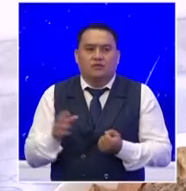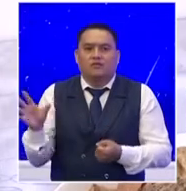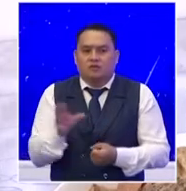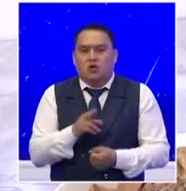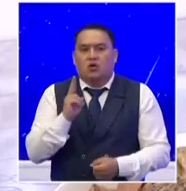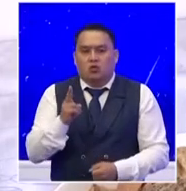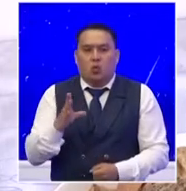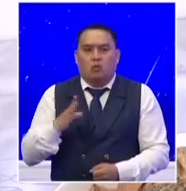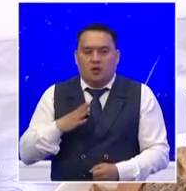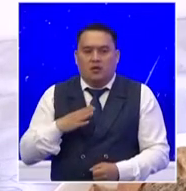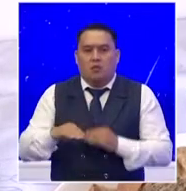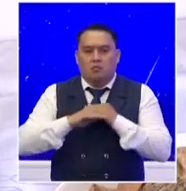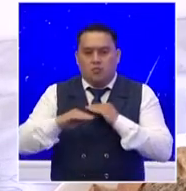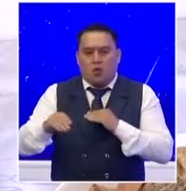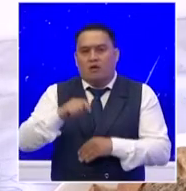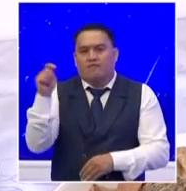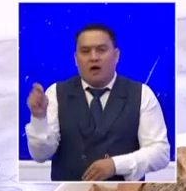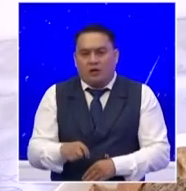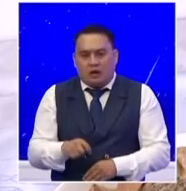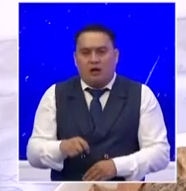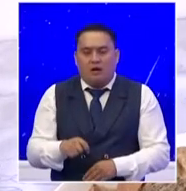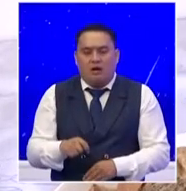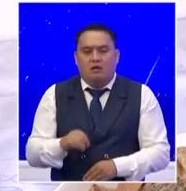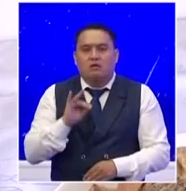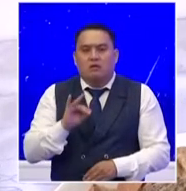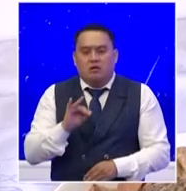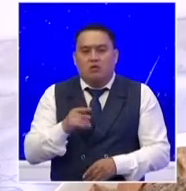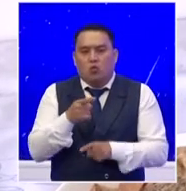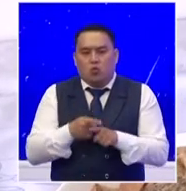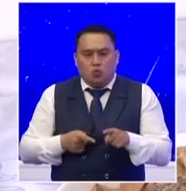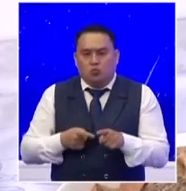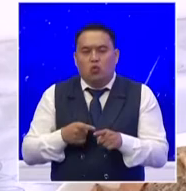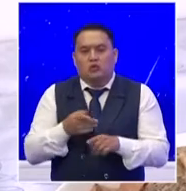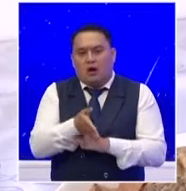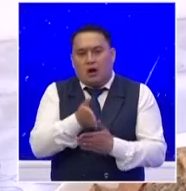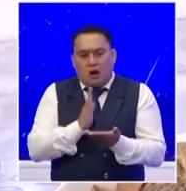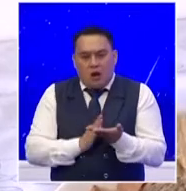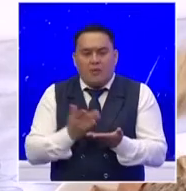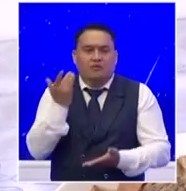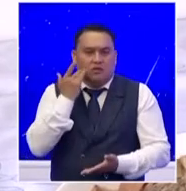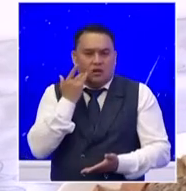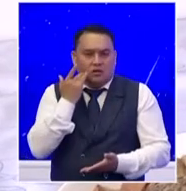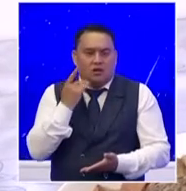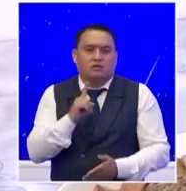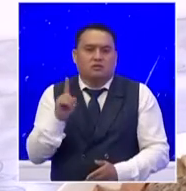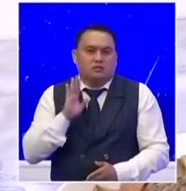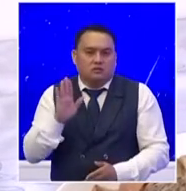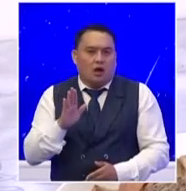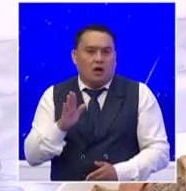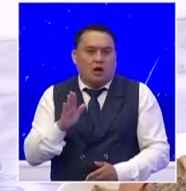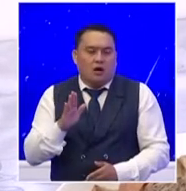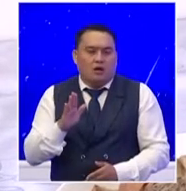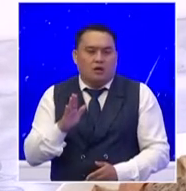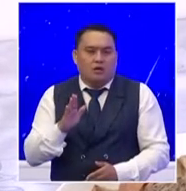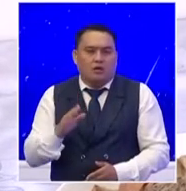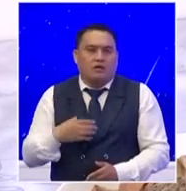кто был на полях сражений, в тылу, и кусочек хлебушка, который всегда был символом «хлеб всему